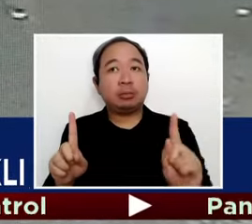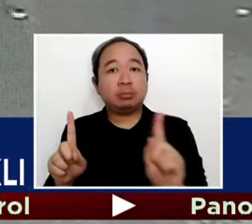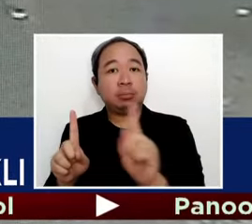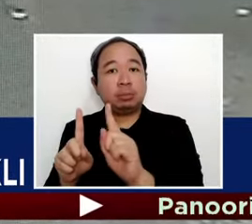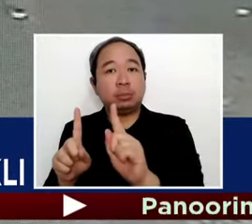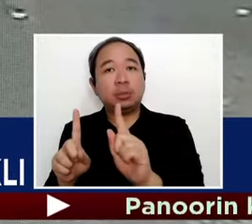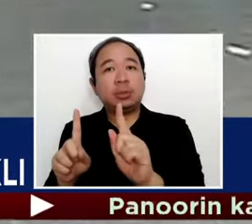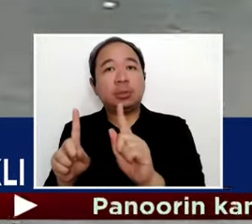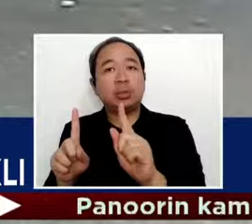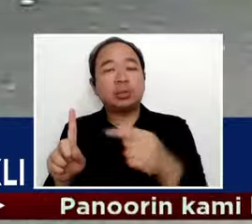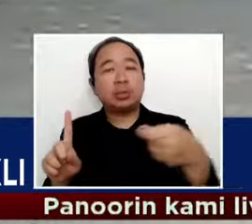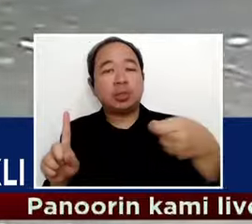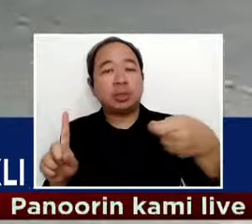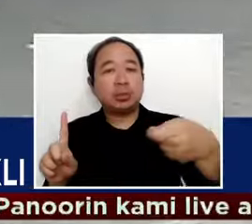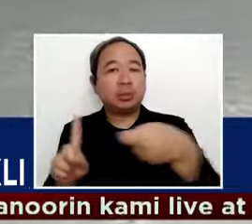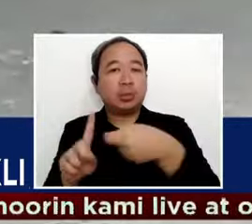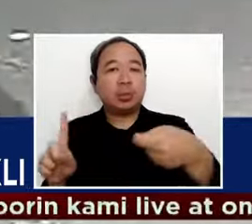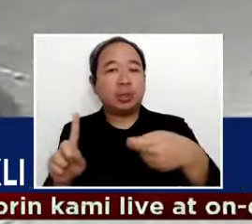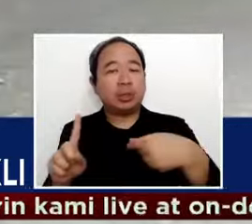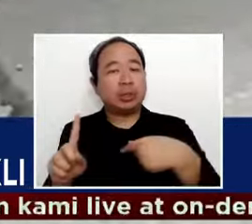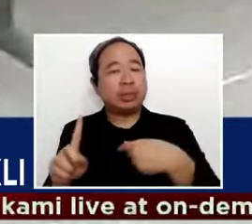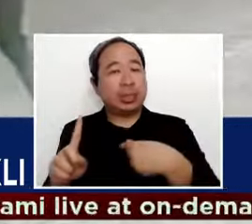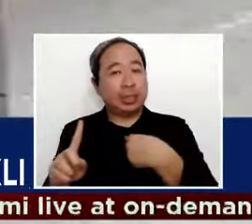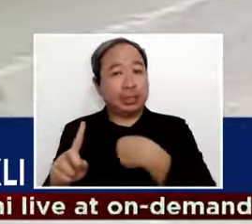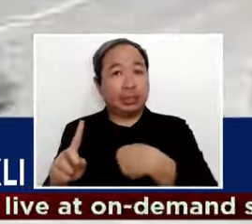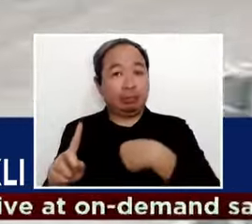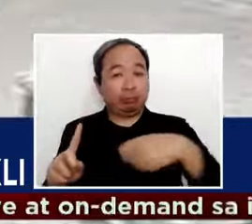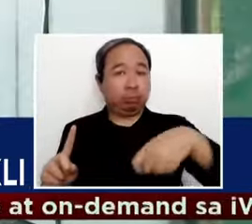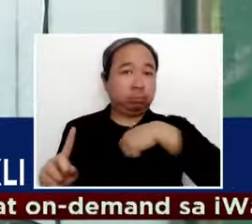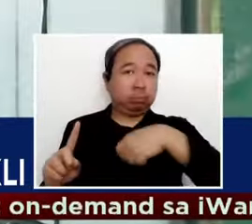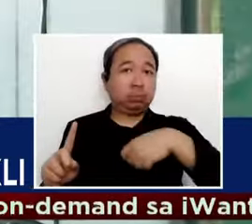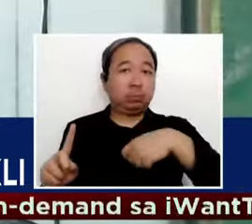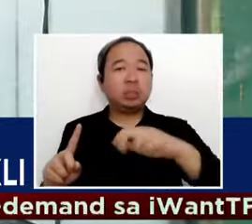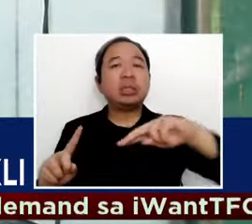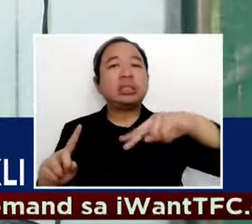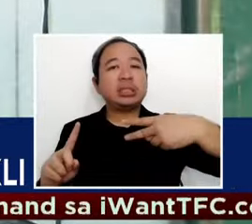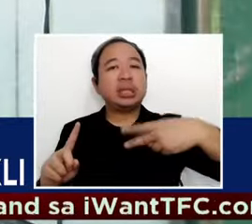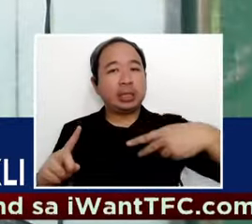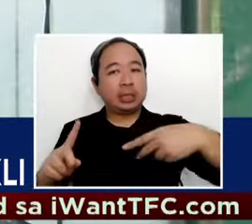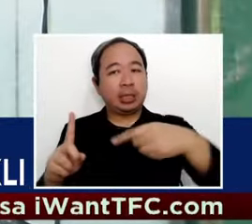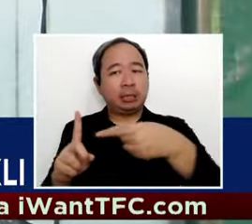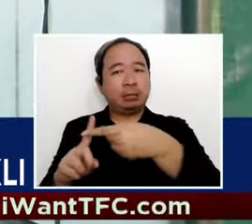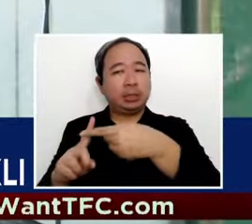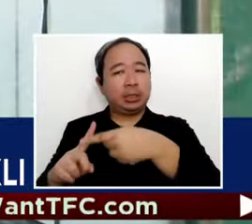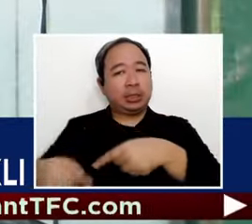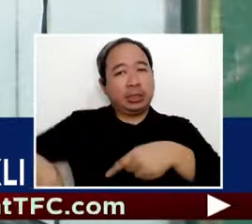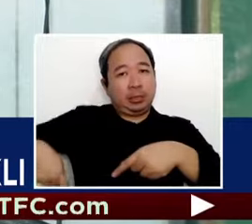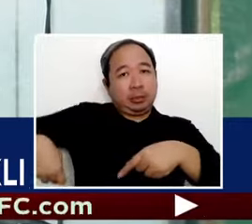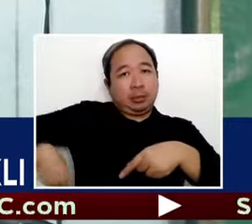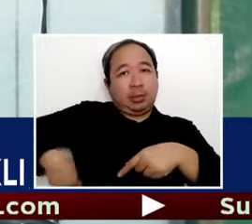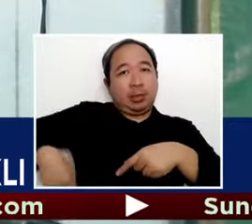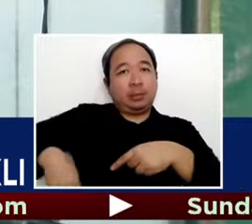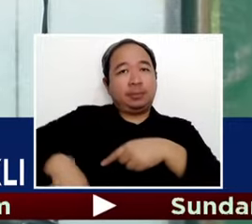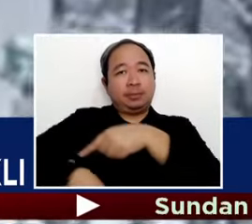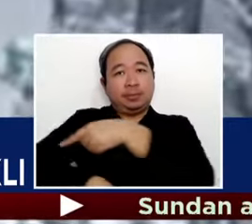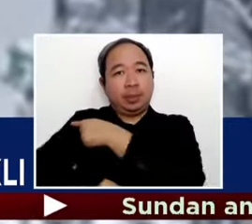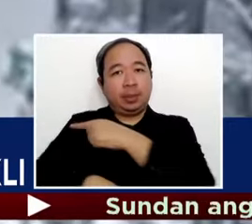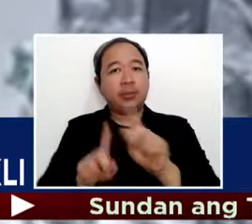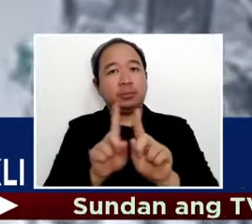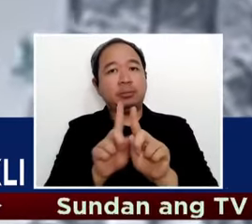Una, tinamaan siya sa dibdib. Tapos pangalawa, parang tagiliran niya or braso niya habang naglalakad sila